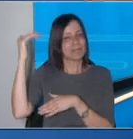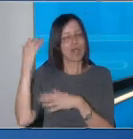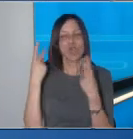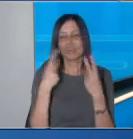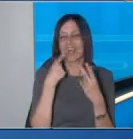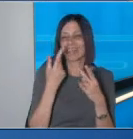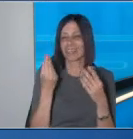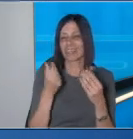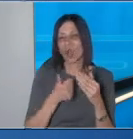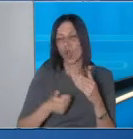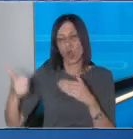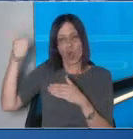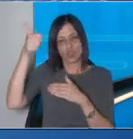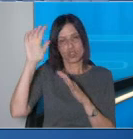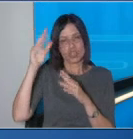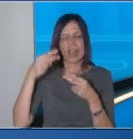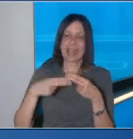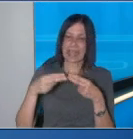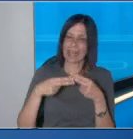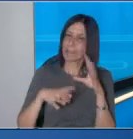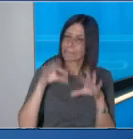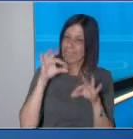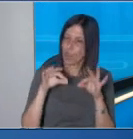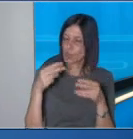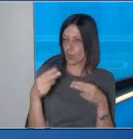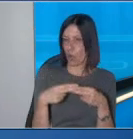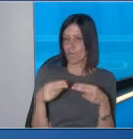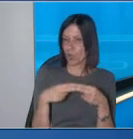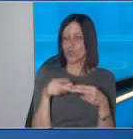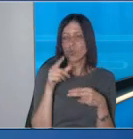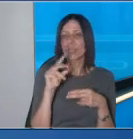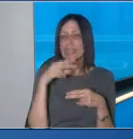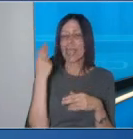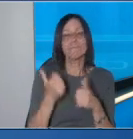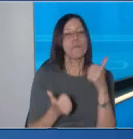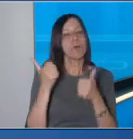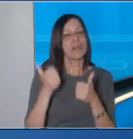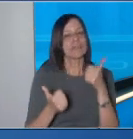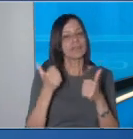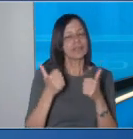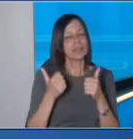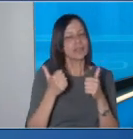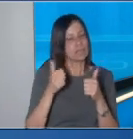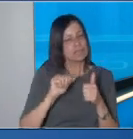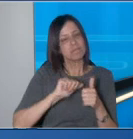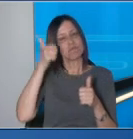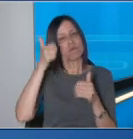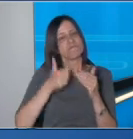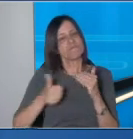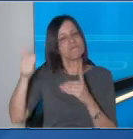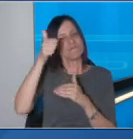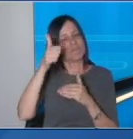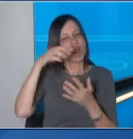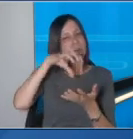שבראש החץ, לקראת בחירות קרובות, הוא יהיה המועמד המוביל על גוש המרכז.